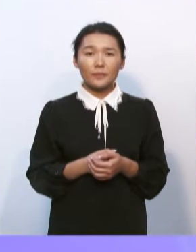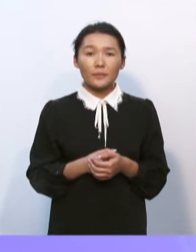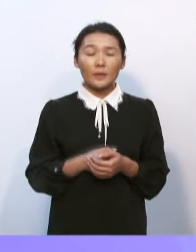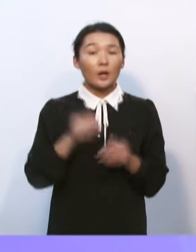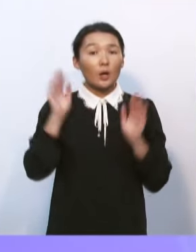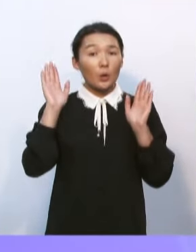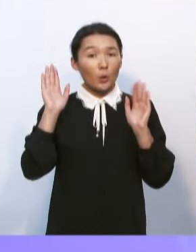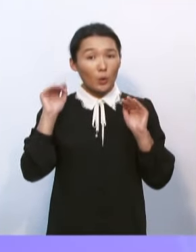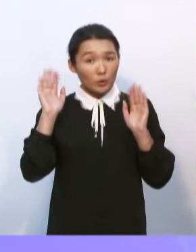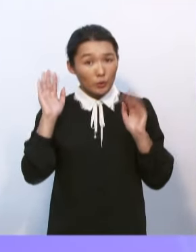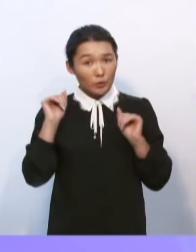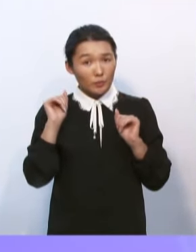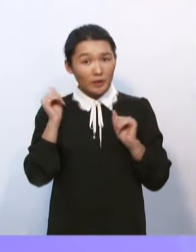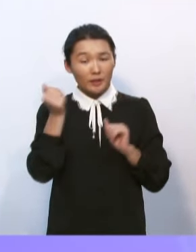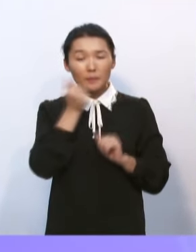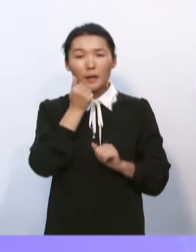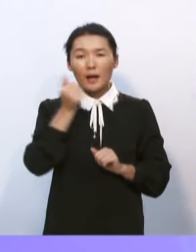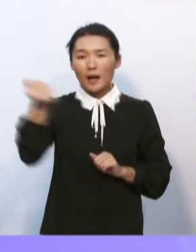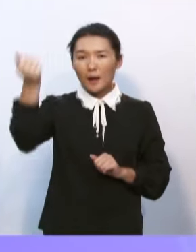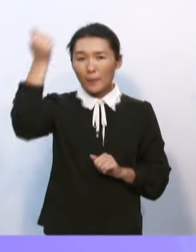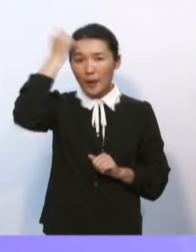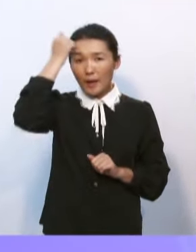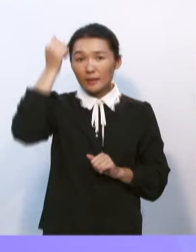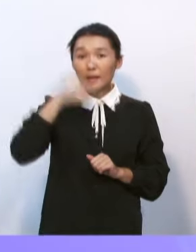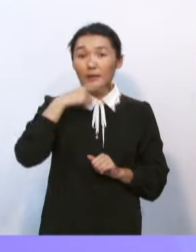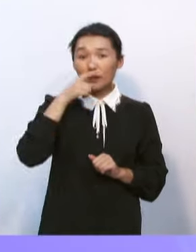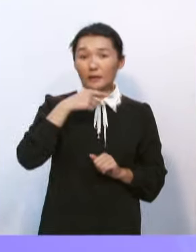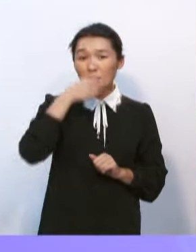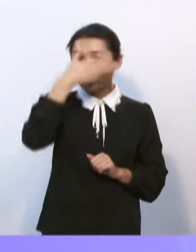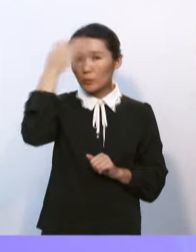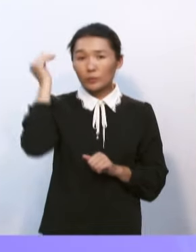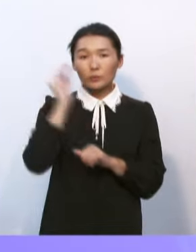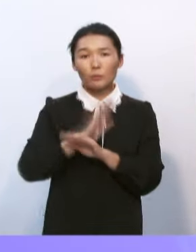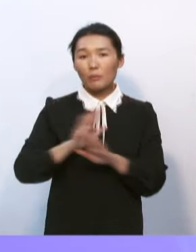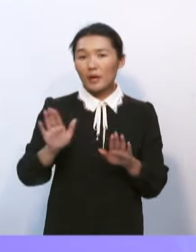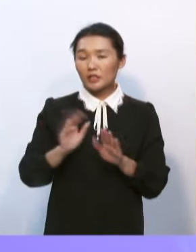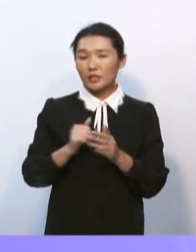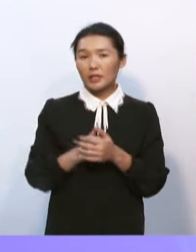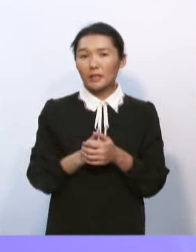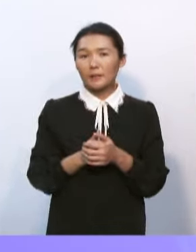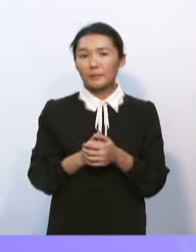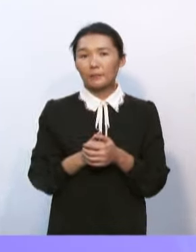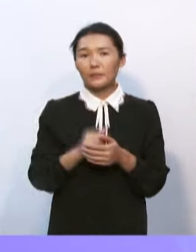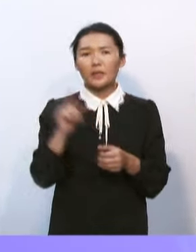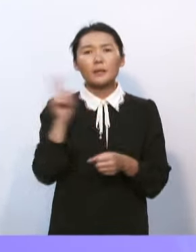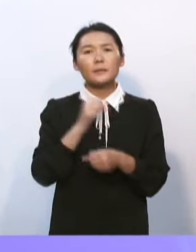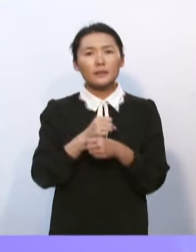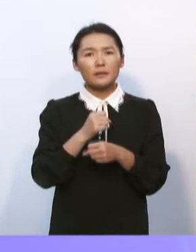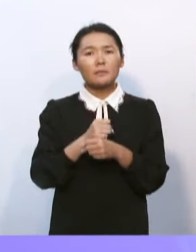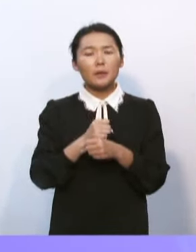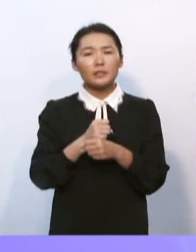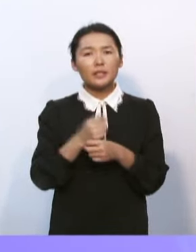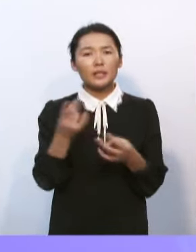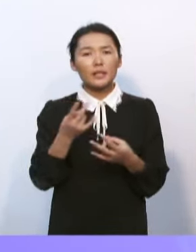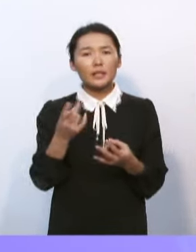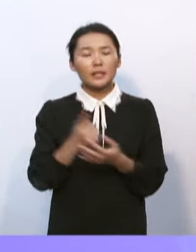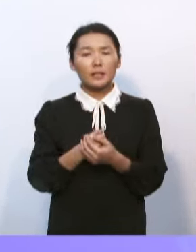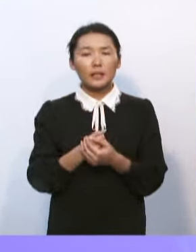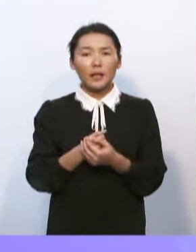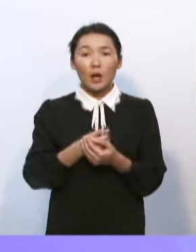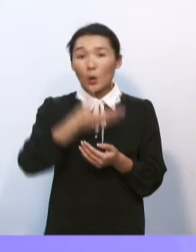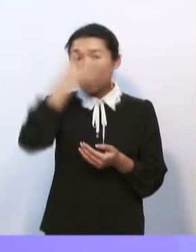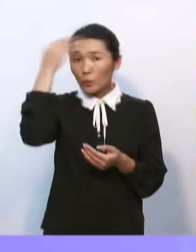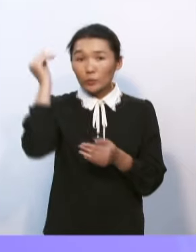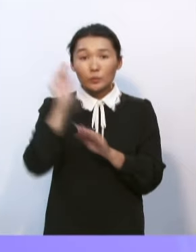Koştoşup jatıp rahmat aytkandı unutbaş gerek. Emne kılbaş gerek? Unutbaş gerek.